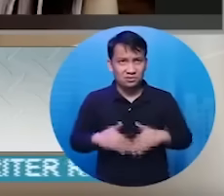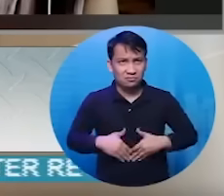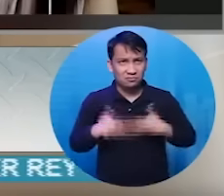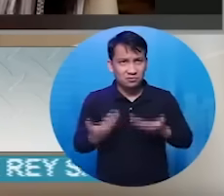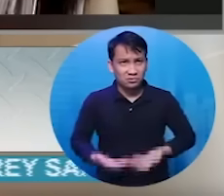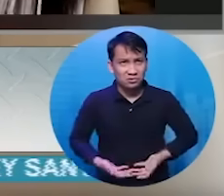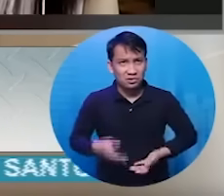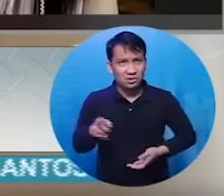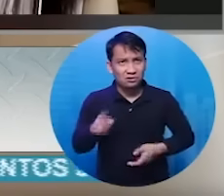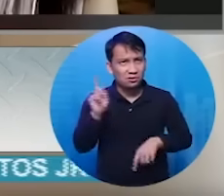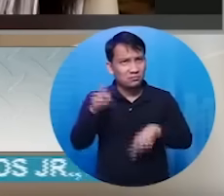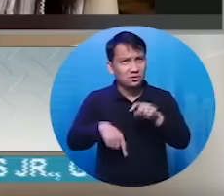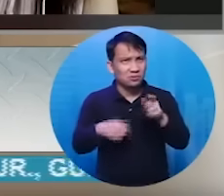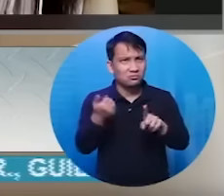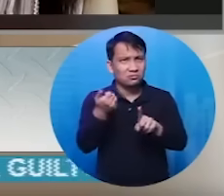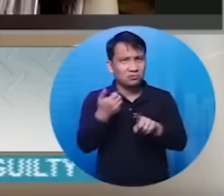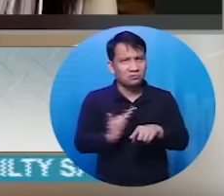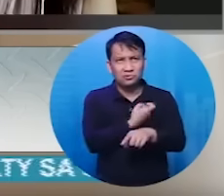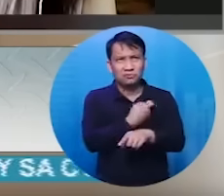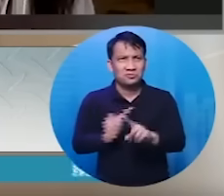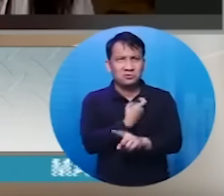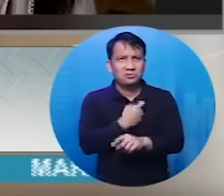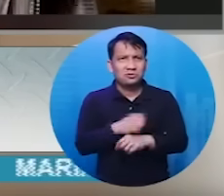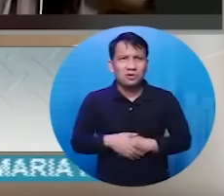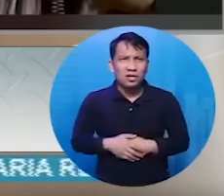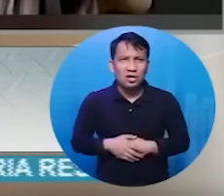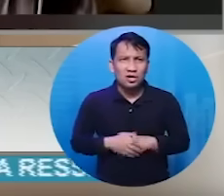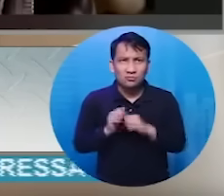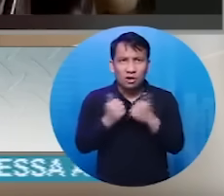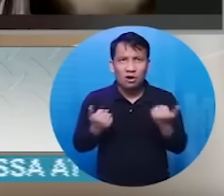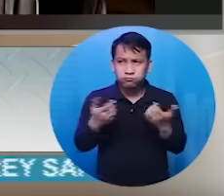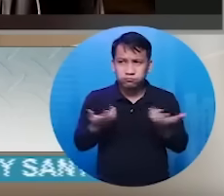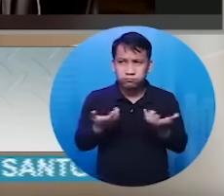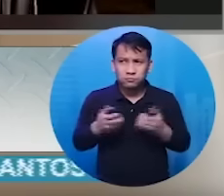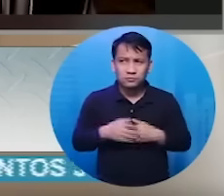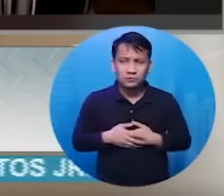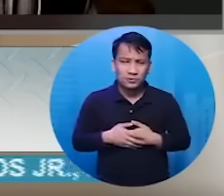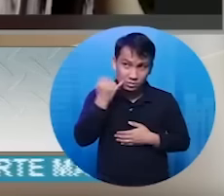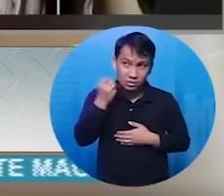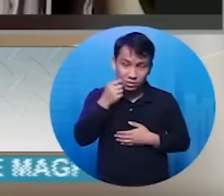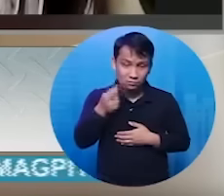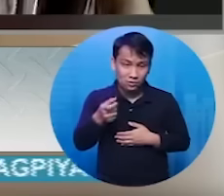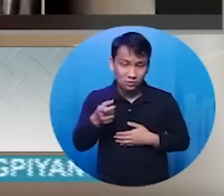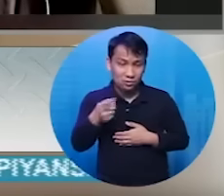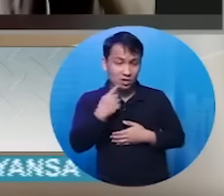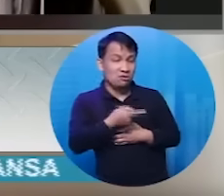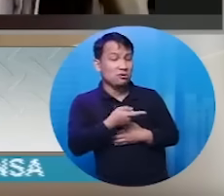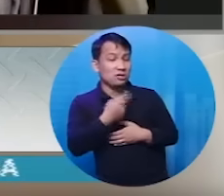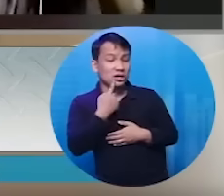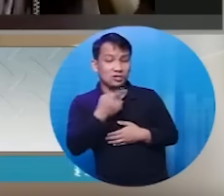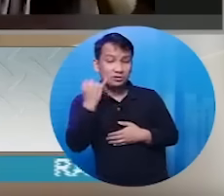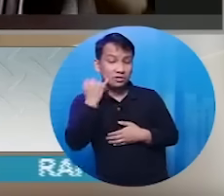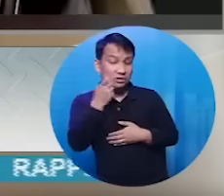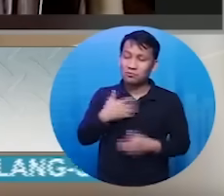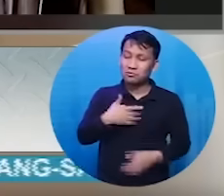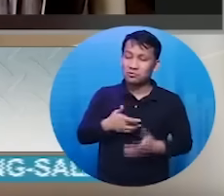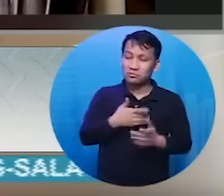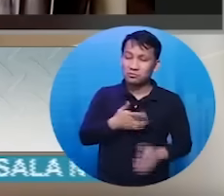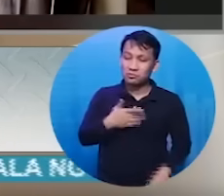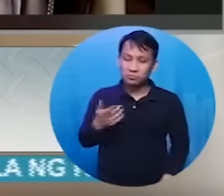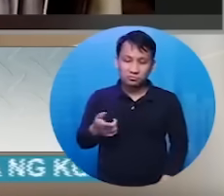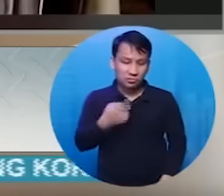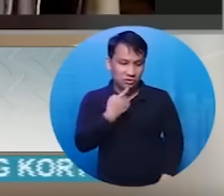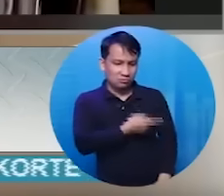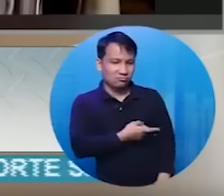dapat sinasaktan. Oo nga sir, yun nga. Mali ko ngayon So, paano to ngayon? Jenaline, inaamin niya, mali raw niya. Anong reaksyon mo?